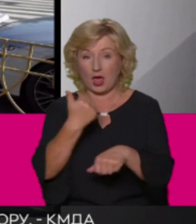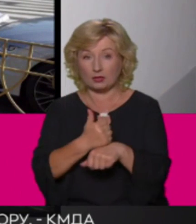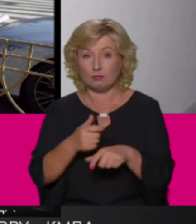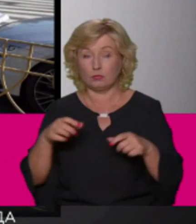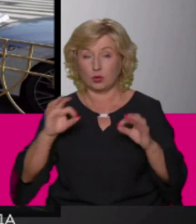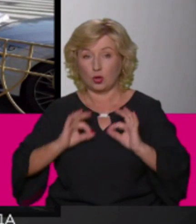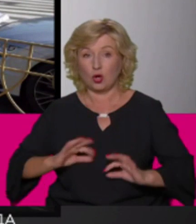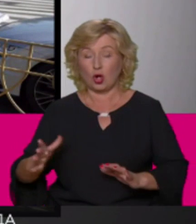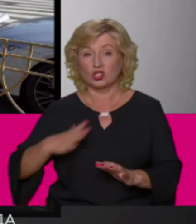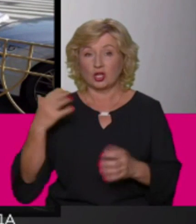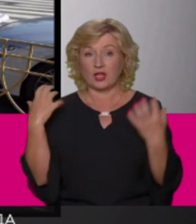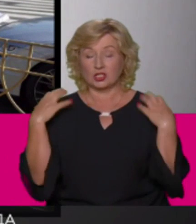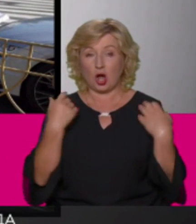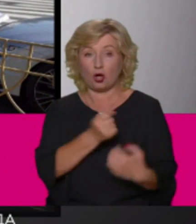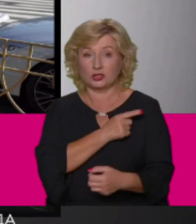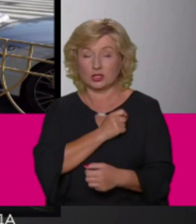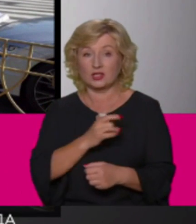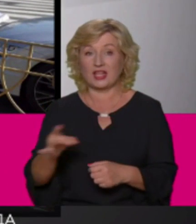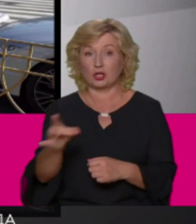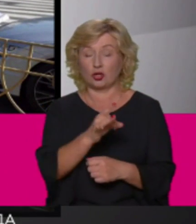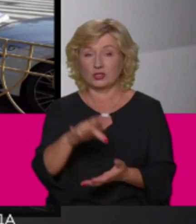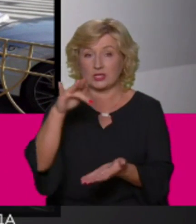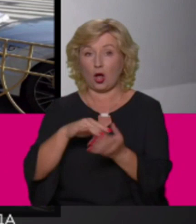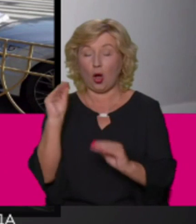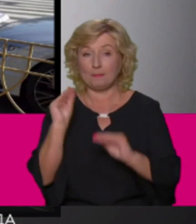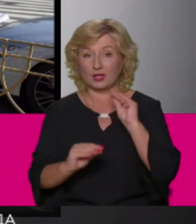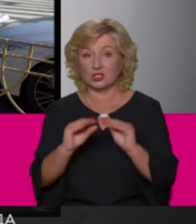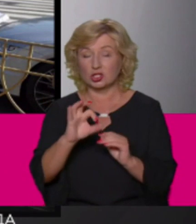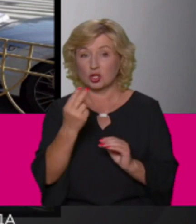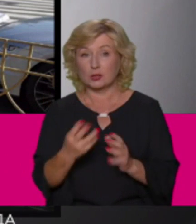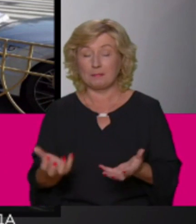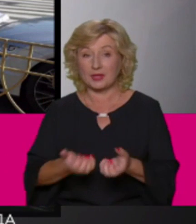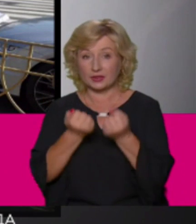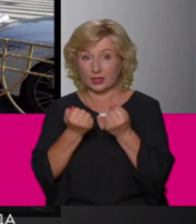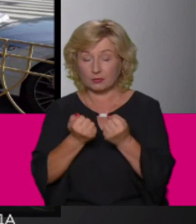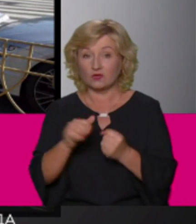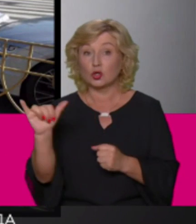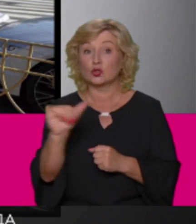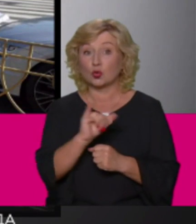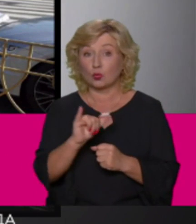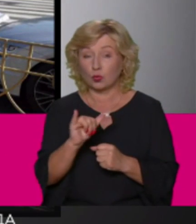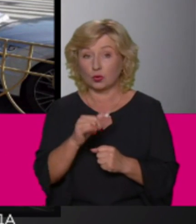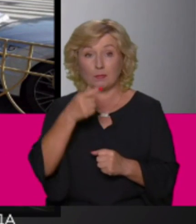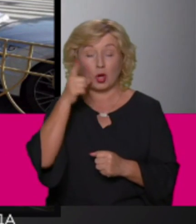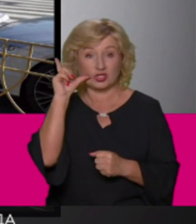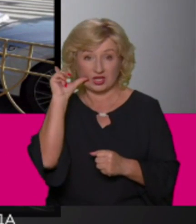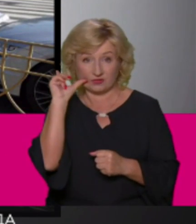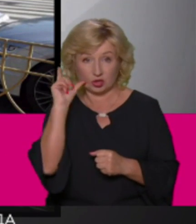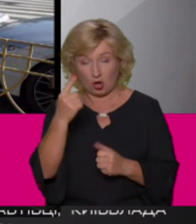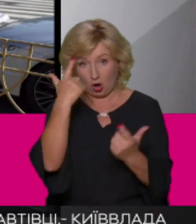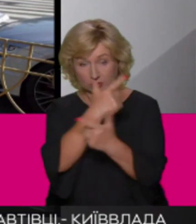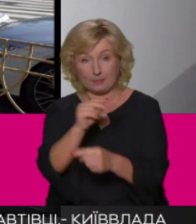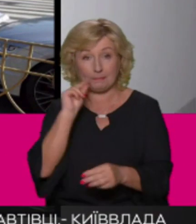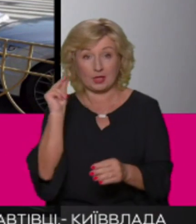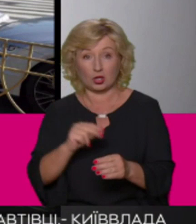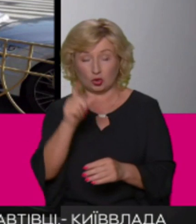колишнього начальника Одеського обласного територіального центру комплектування і соціальної підтримки. В суботу, тобто позавчора, йому оголосили підозру